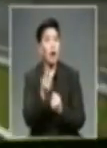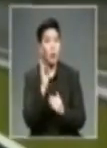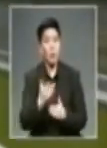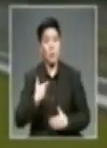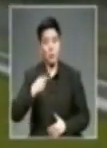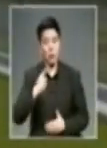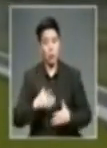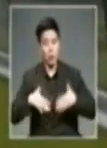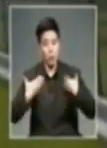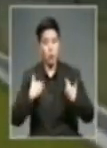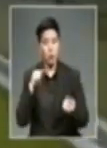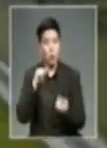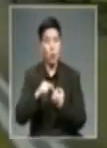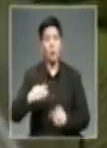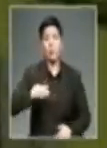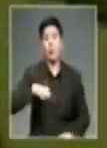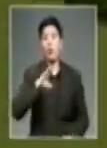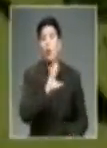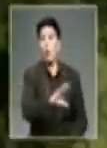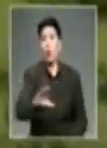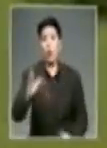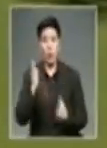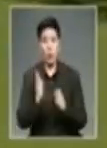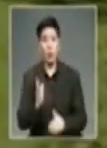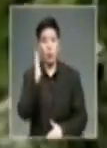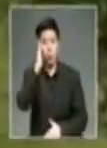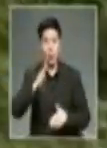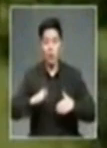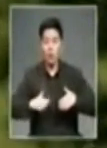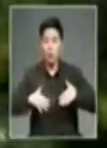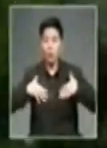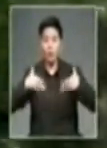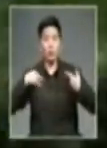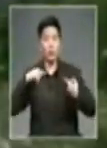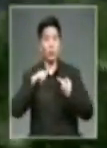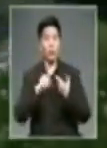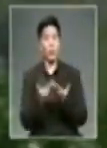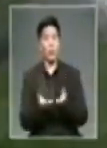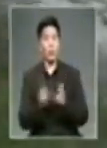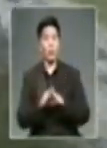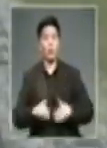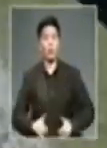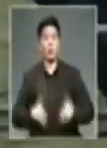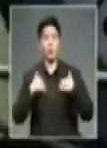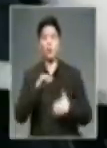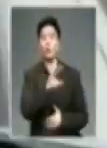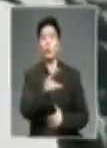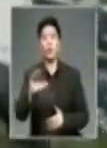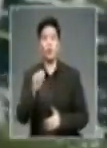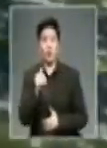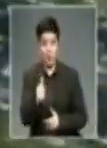ชน์ตรงความต้องการนะเพื่อจะสร้างความสุขในชีวิตประจำวันทั้งตัวเองและครอบครัวได้ให้เร็วขึ้นนะ